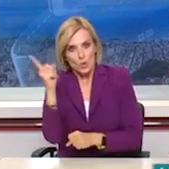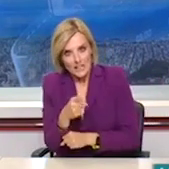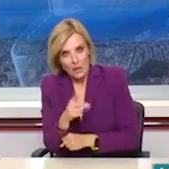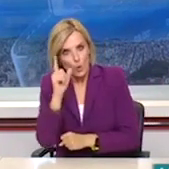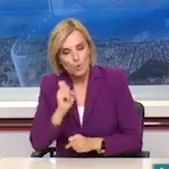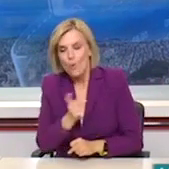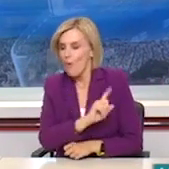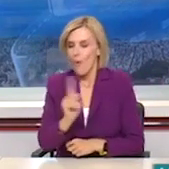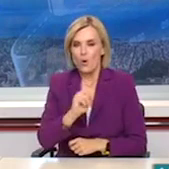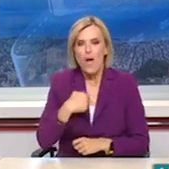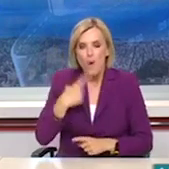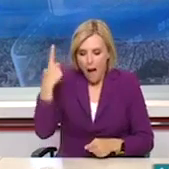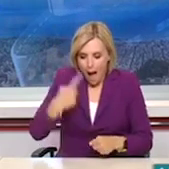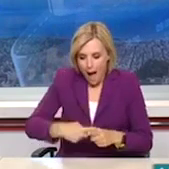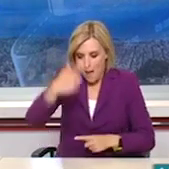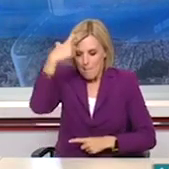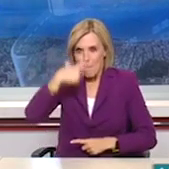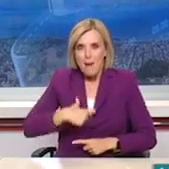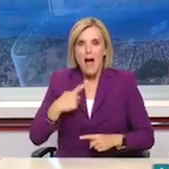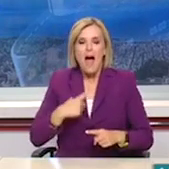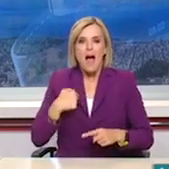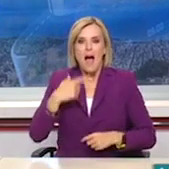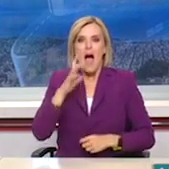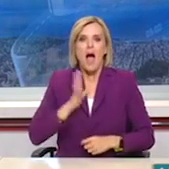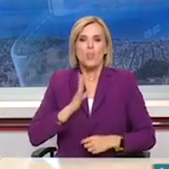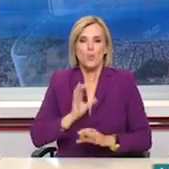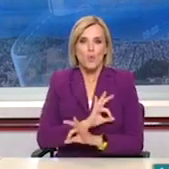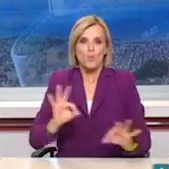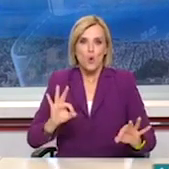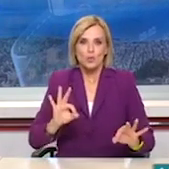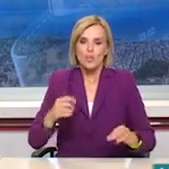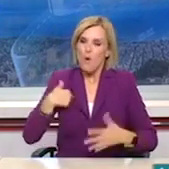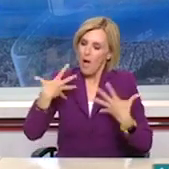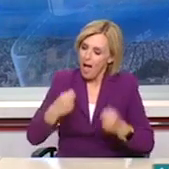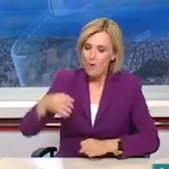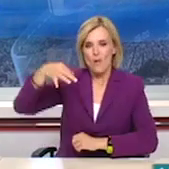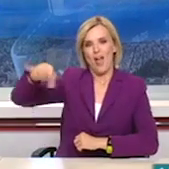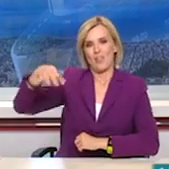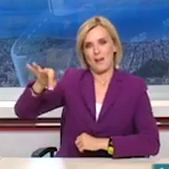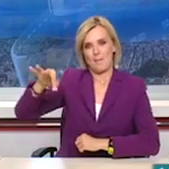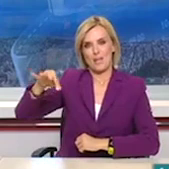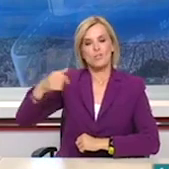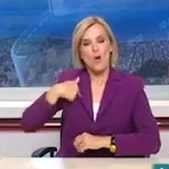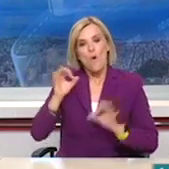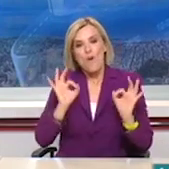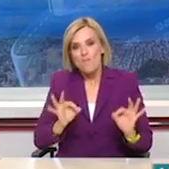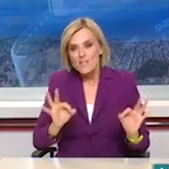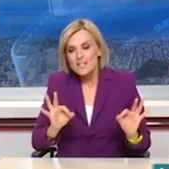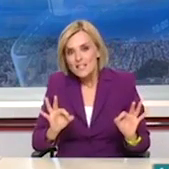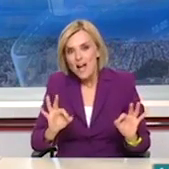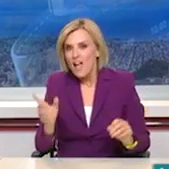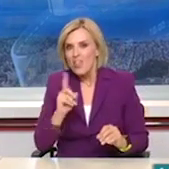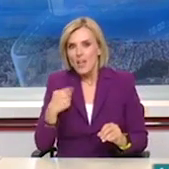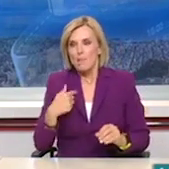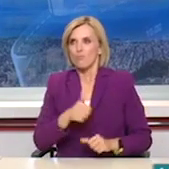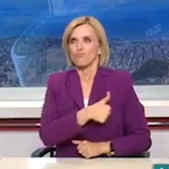σας. Απλά ένας άνθρωπος απευθυνόμενος στους συνανθρώπους του. Ένας άνθρωπος με αδυναμίες. Ένας άνθρωπος που φυσικά και δεν πρέπει να προβάλλεται σαν